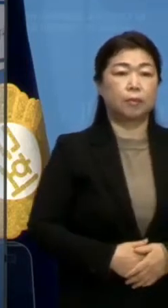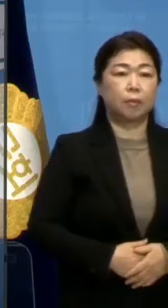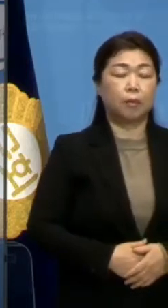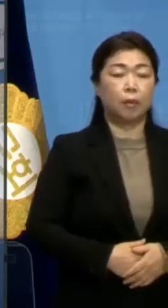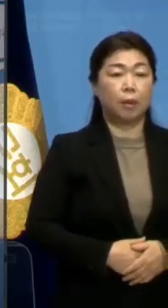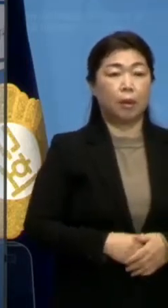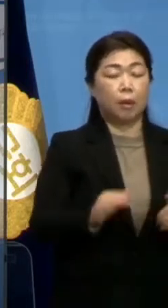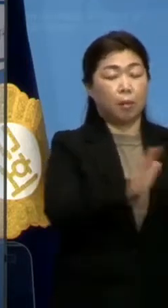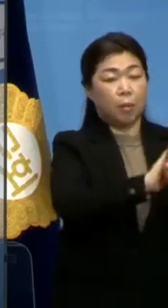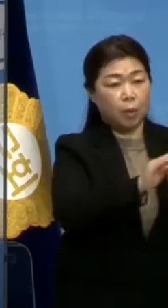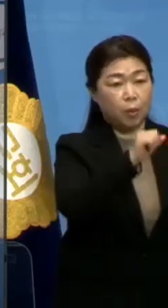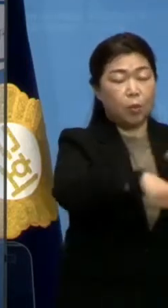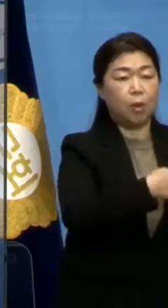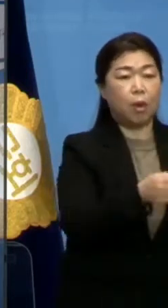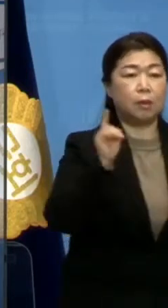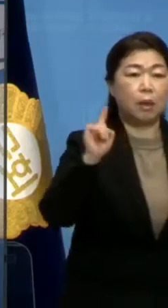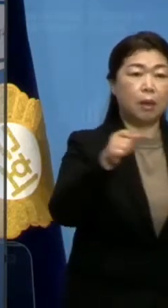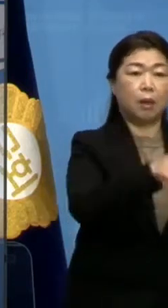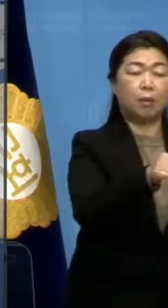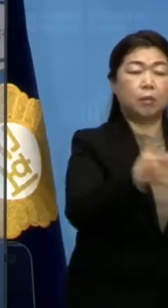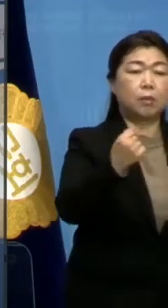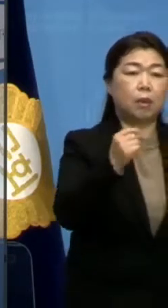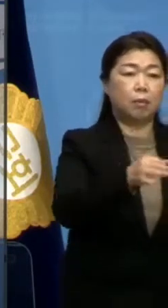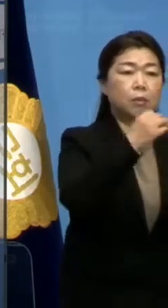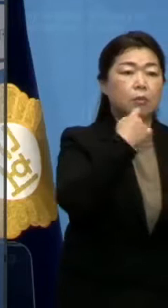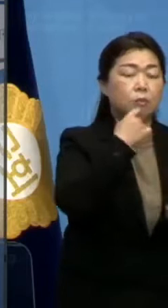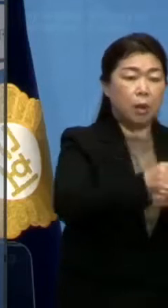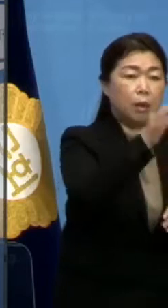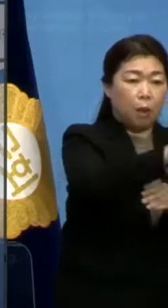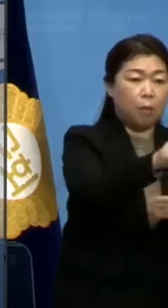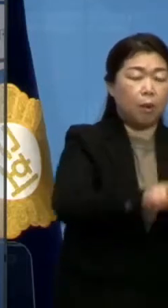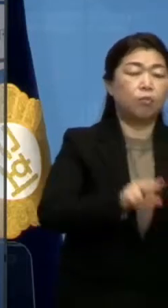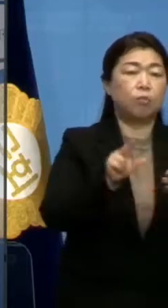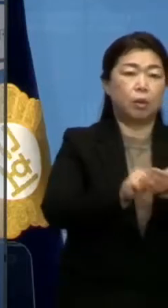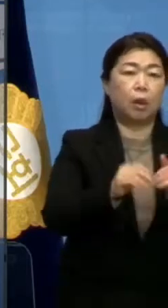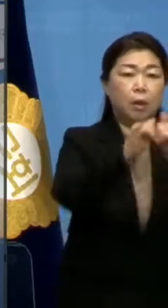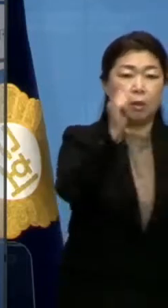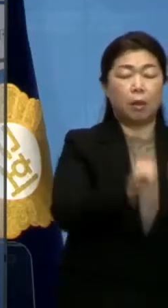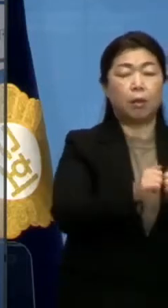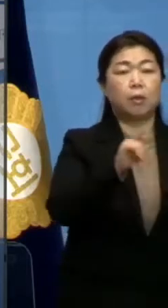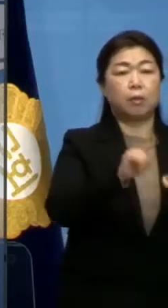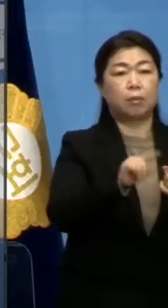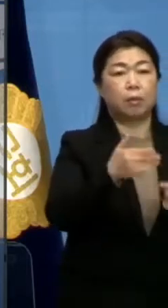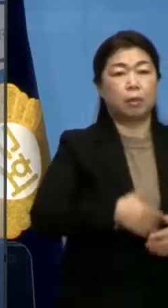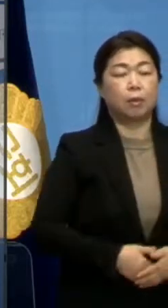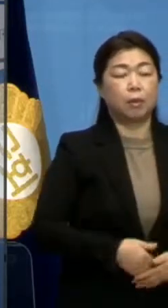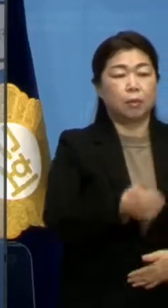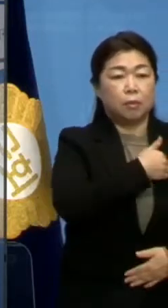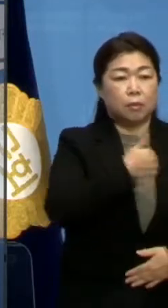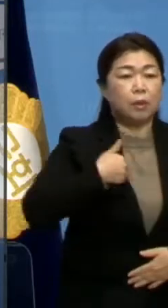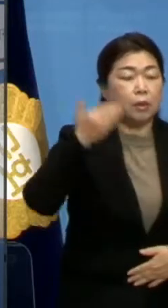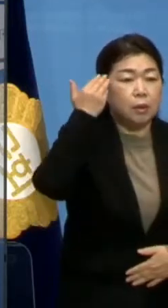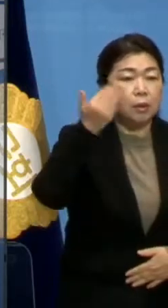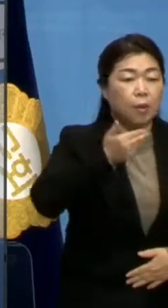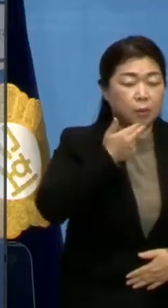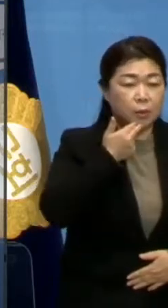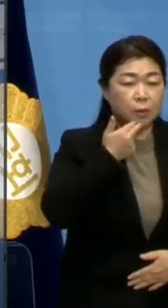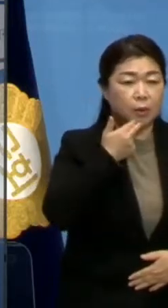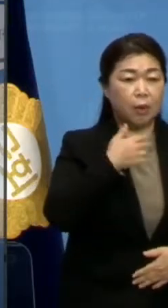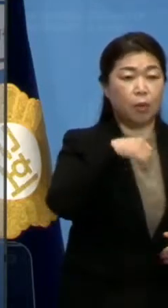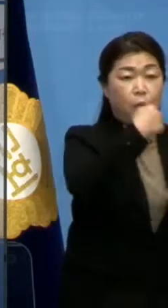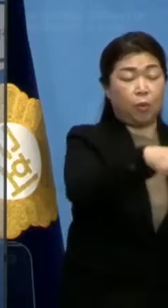반려동물을 마치 장난감 짜로 쉽게 사고파는 사회적 분위기 또한 문제라고 봅니다 충분한 지식이나 교육을 받지 않고 동물을 2병 하는